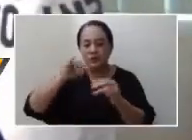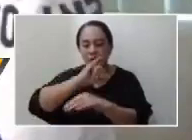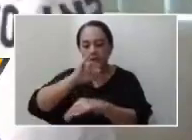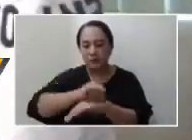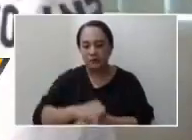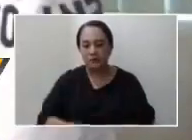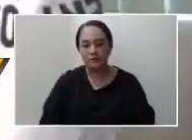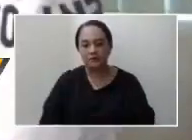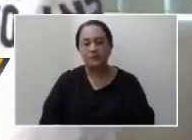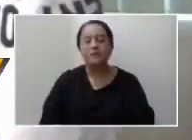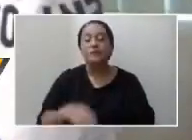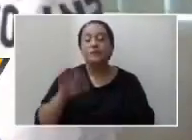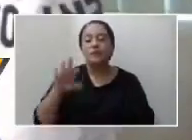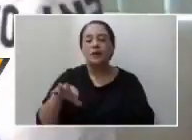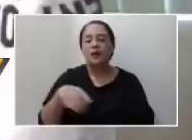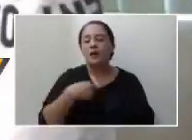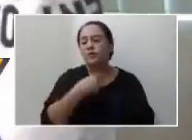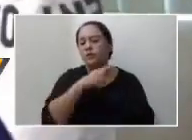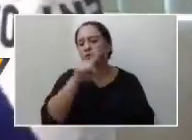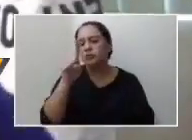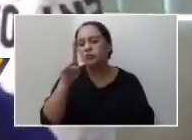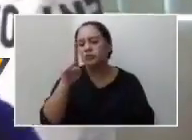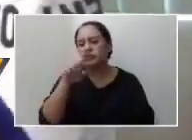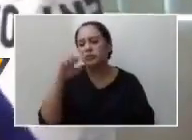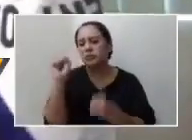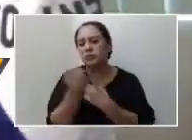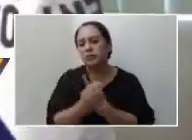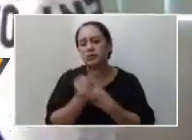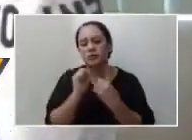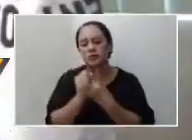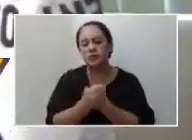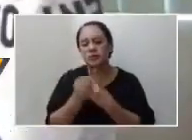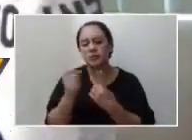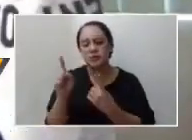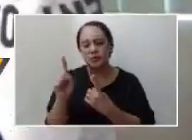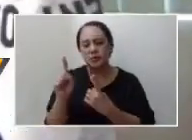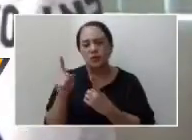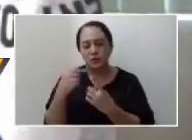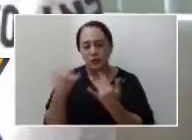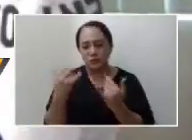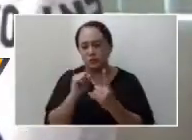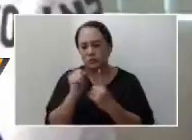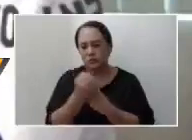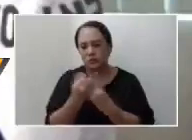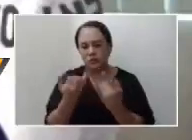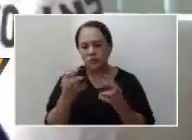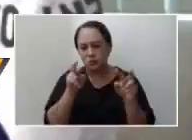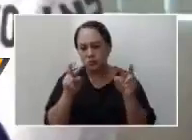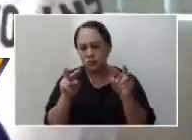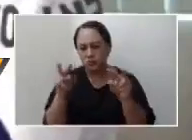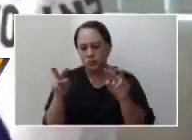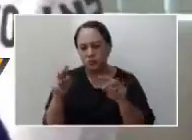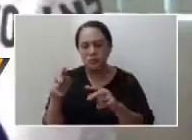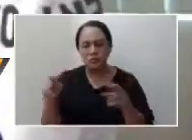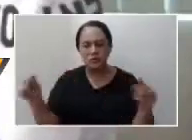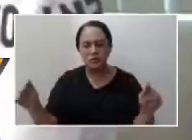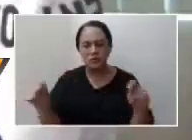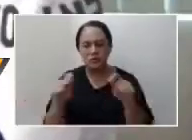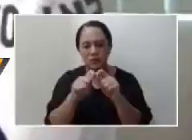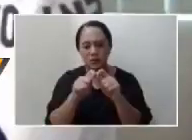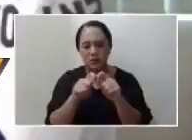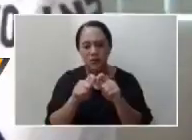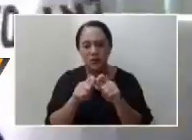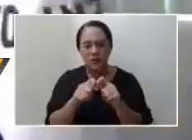na pagsabog kaysa kahapon o di kaya ay pwede namang mangyari na ang lalabas lang dyan ay lava at maliliit